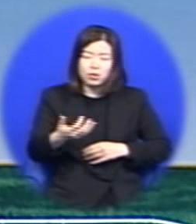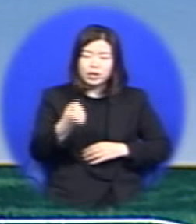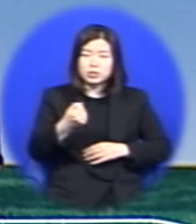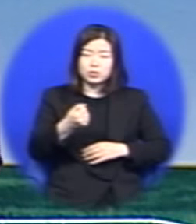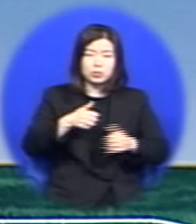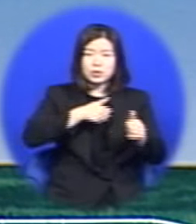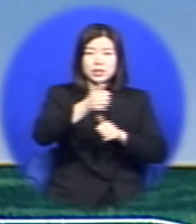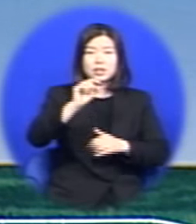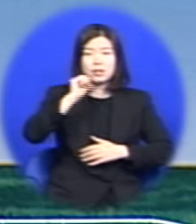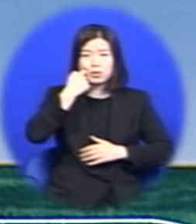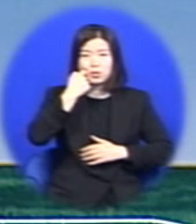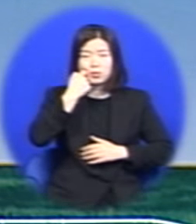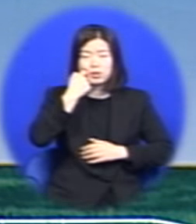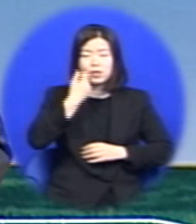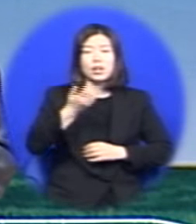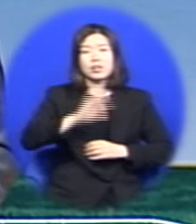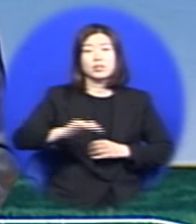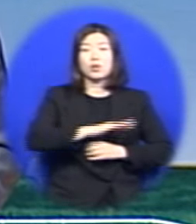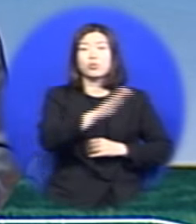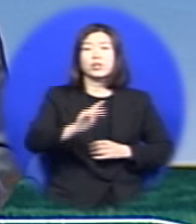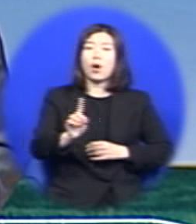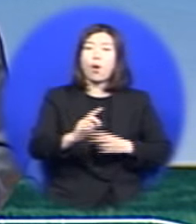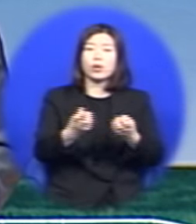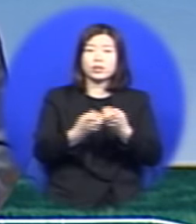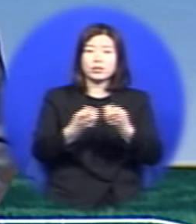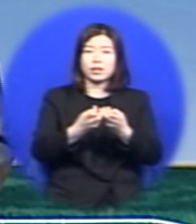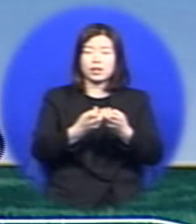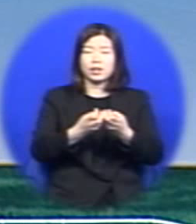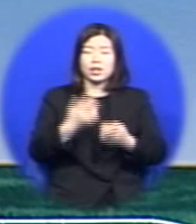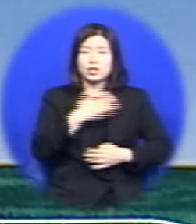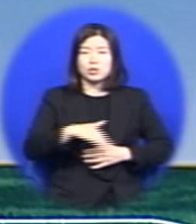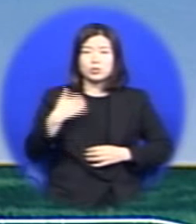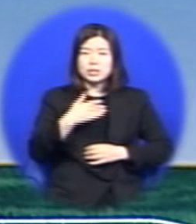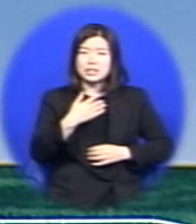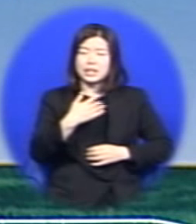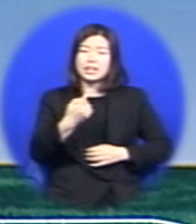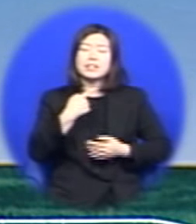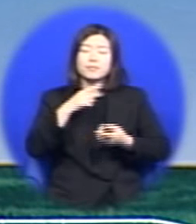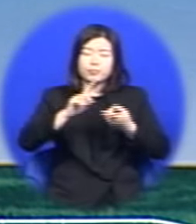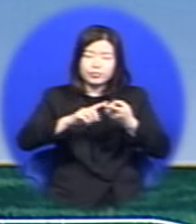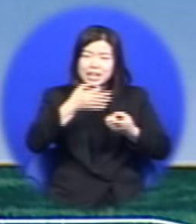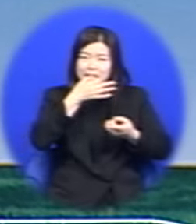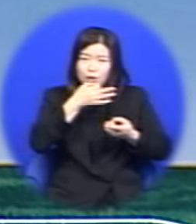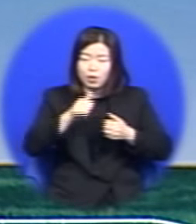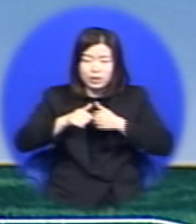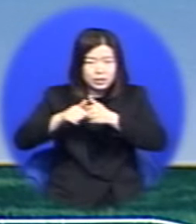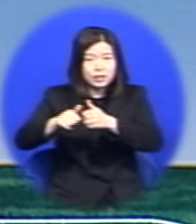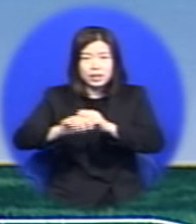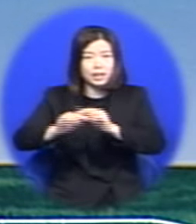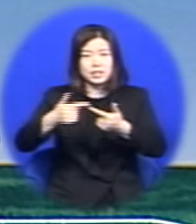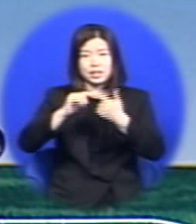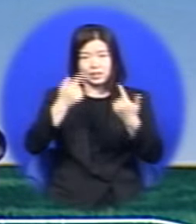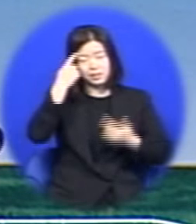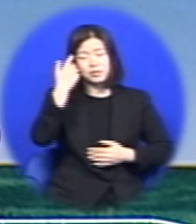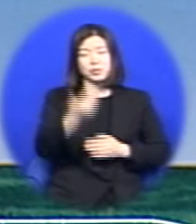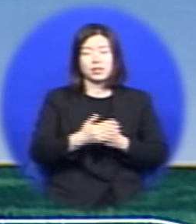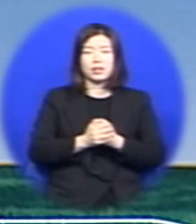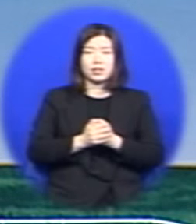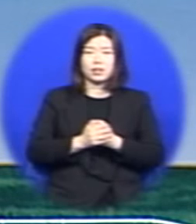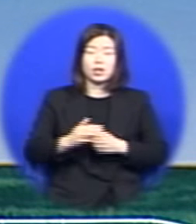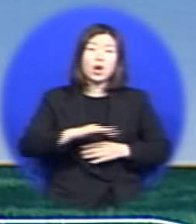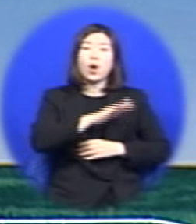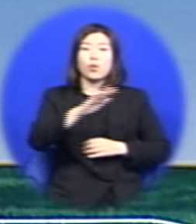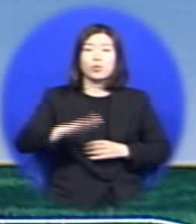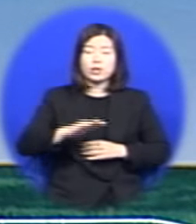어떻게 육신의 정욕에 끌려 살지 않을 수 있습니까? 저는 예수를 믿어도 죄는